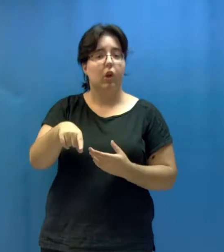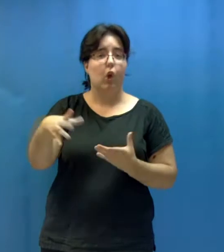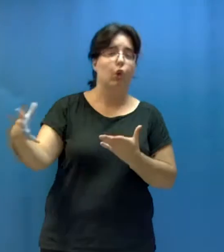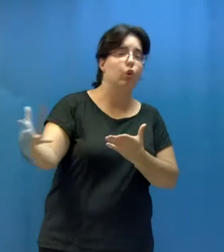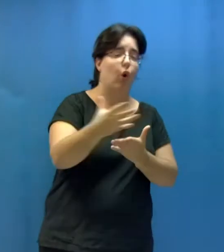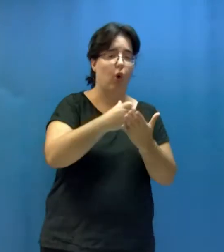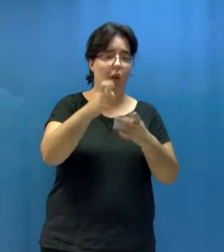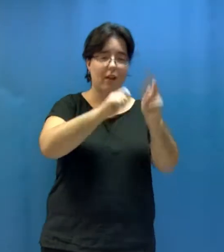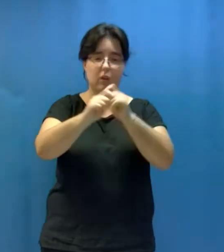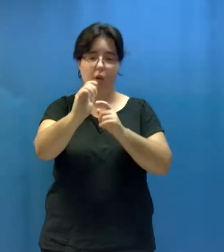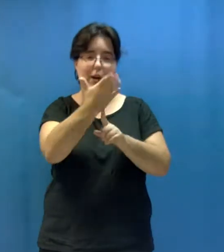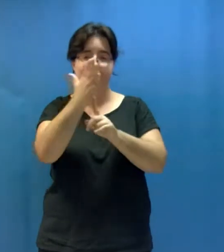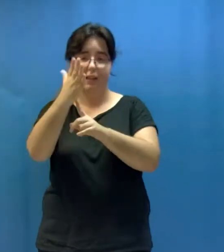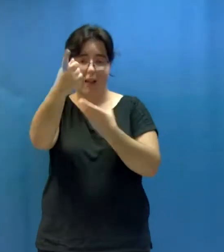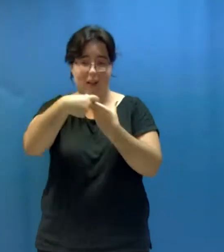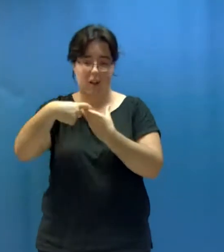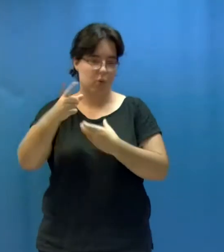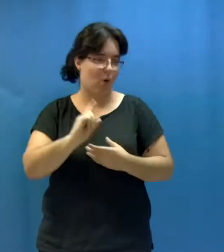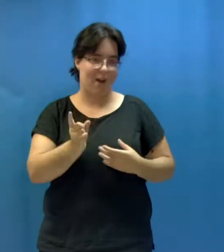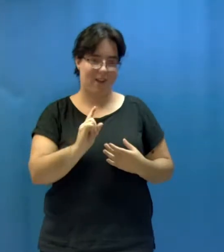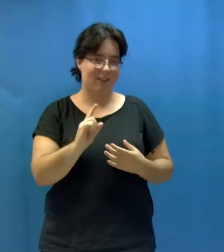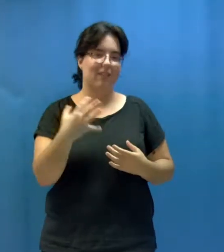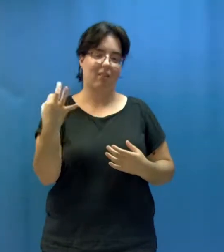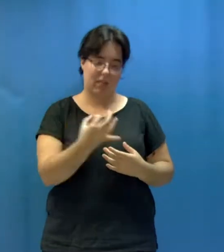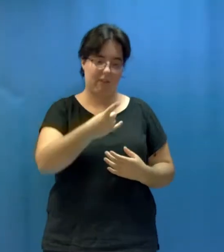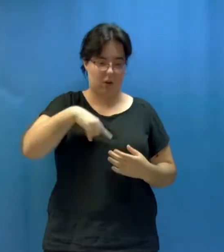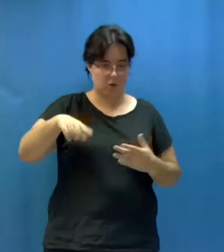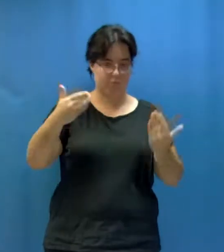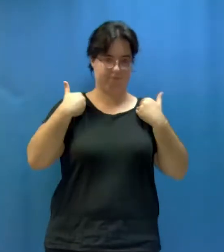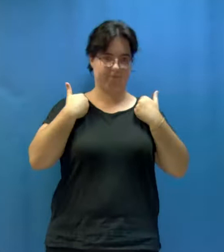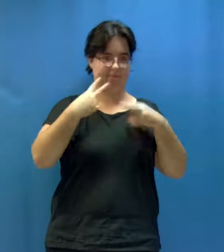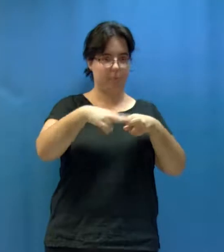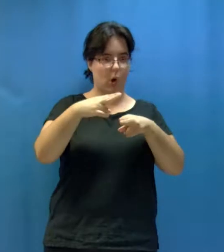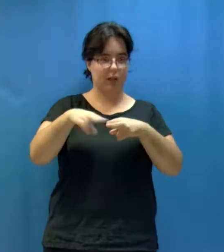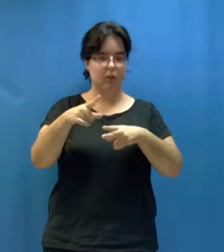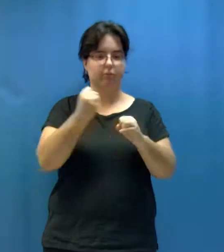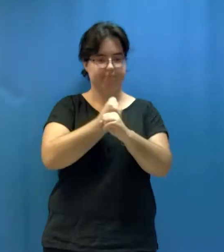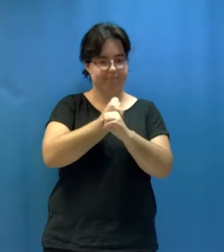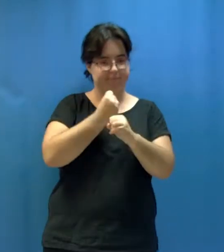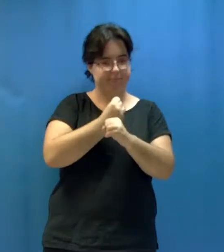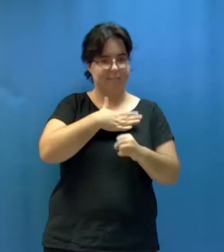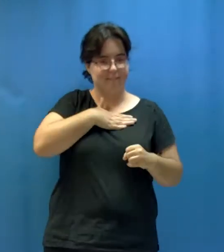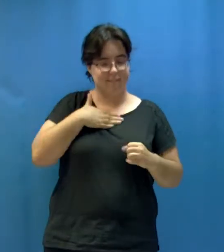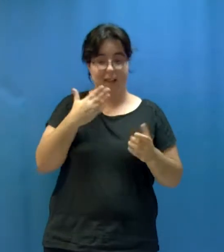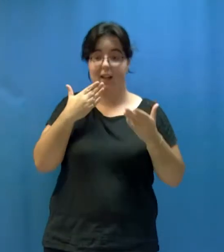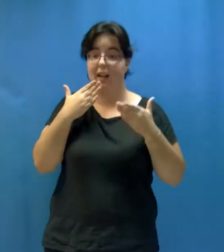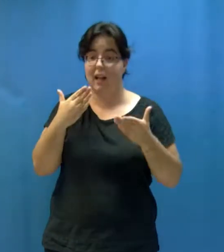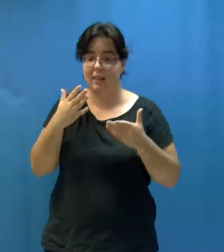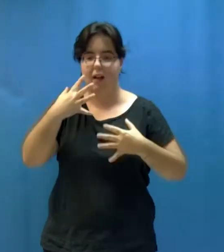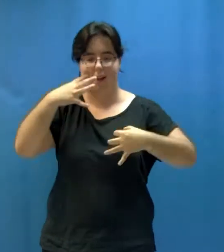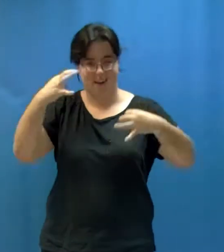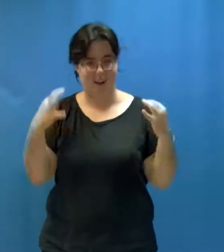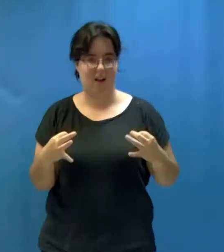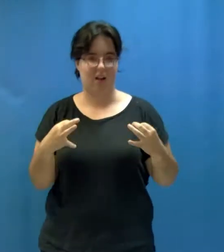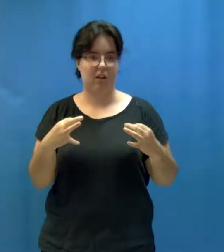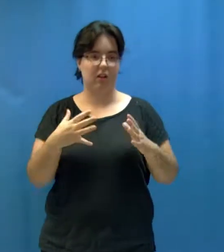no estan tots. És la nostra obligació, com a responsables públics, treballar per a que aquest reconeixement i aquest agraïment siguin reals. La creació